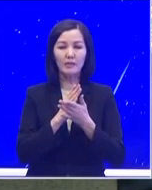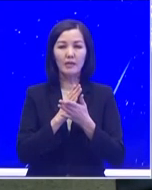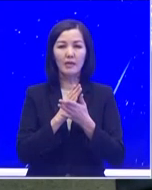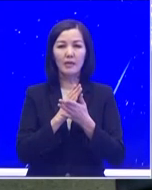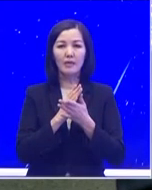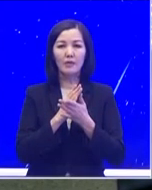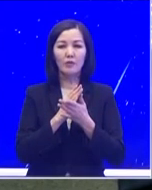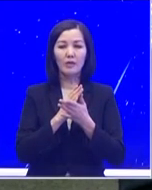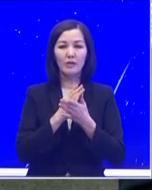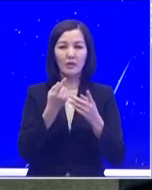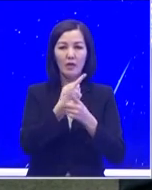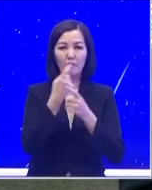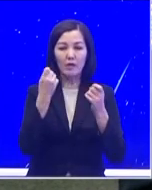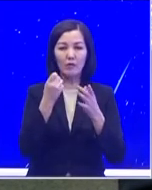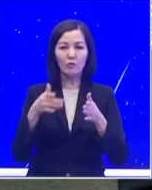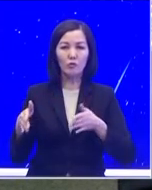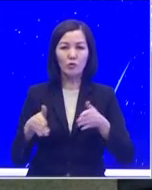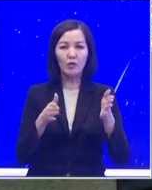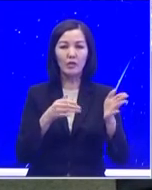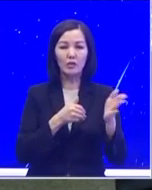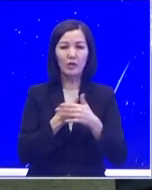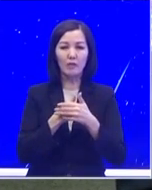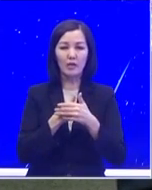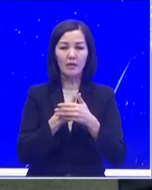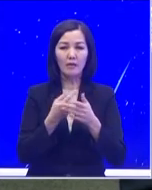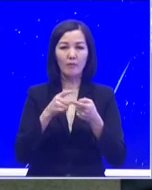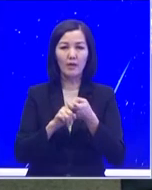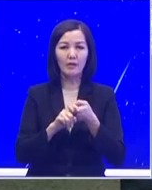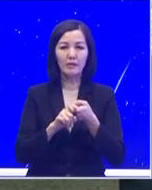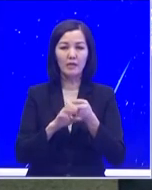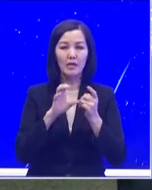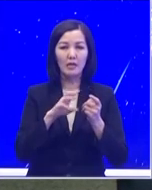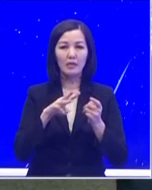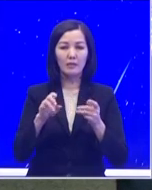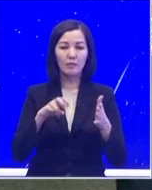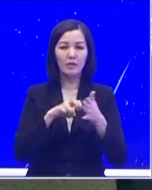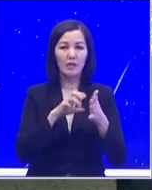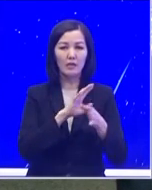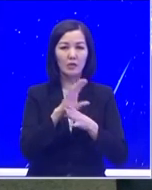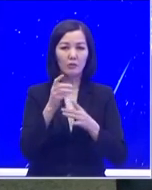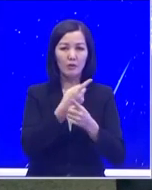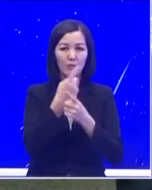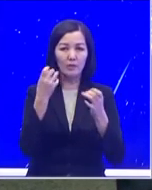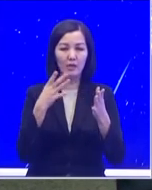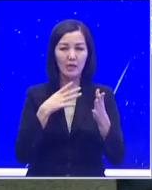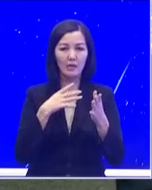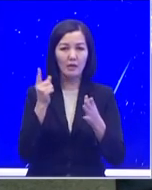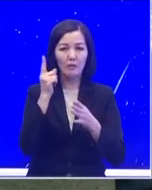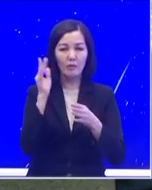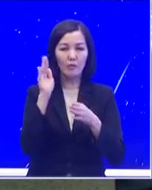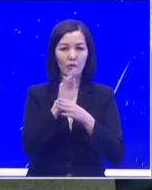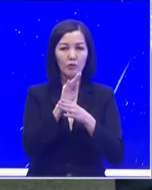Олардың хабарлауы бойынша жолдардың жабылғанына байланысты СМС хабарлама арқылы, дәрмен мобильді қосымша